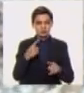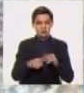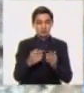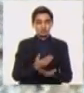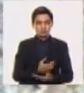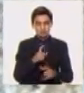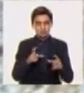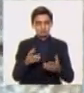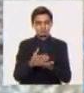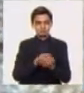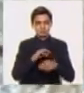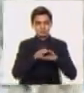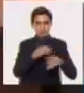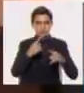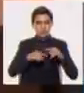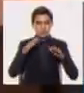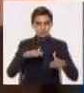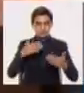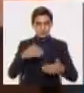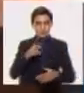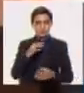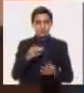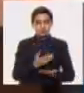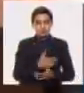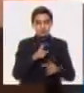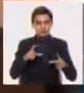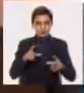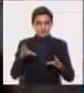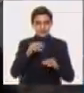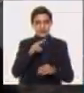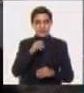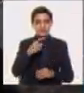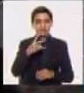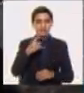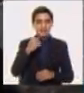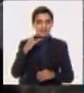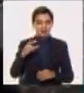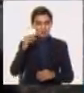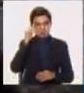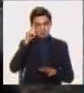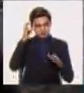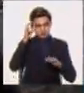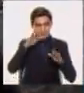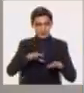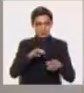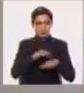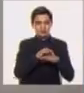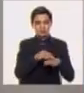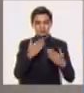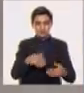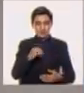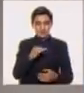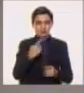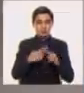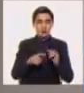тұрғындар шығарылып, эвакуациялық орталыққа жеткізілген. Қазір тұрғындардың бір бөлігі Ленгірдегі білім ошағының бірінде жатыр. Бірнеше күнгі жауын облыстың